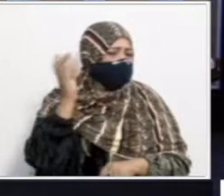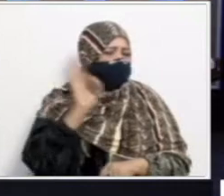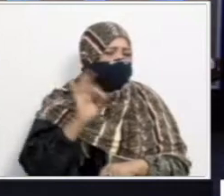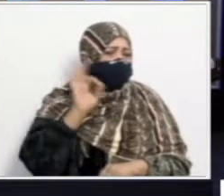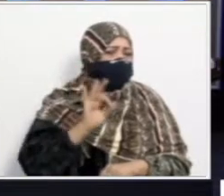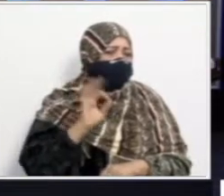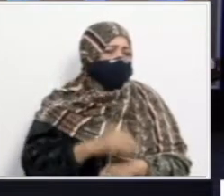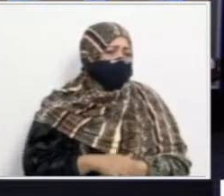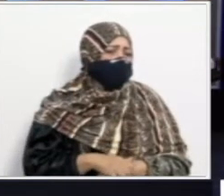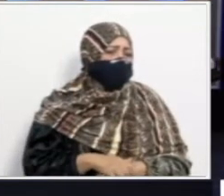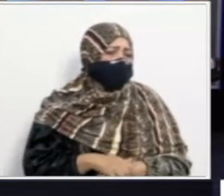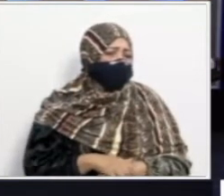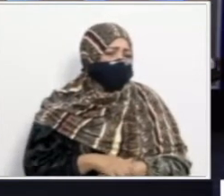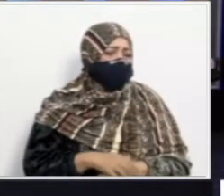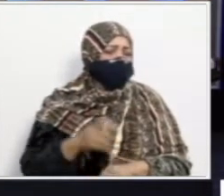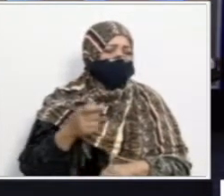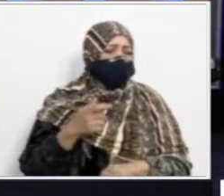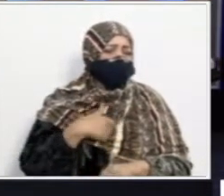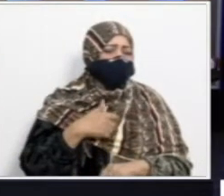الوسواس القهري يا شيخ. عندك وسواس؟